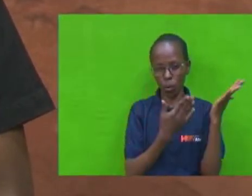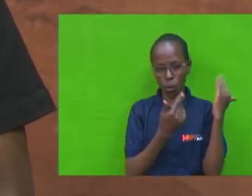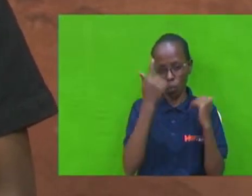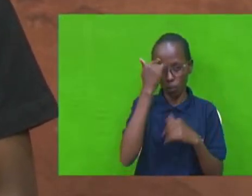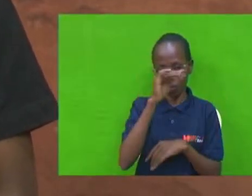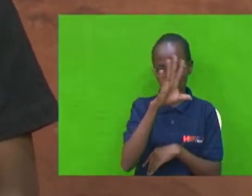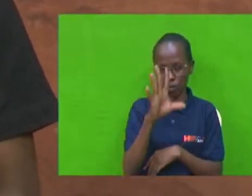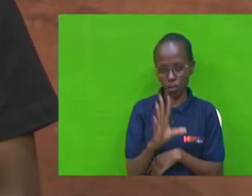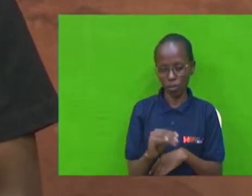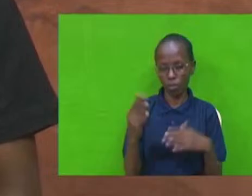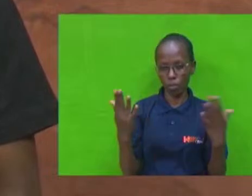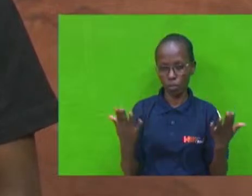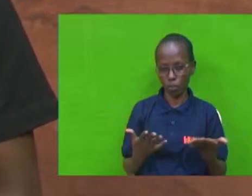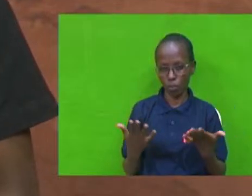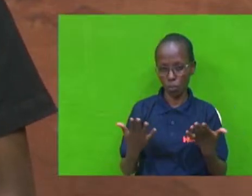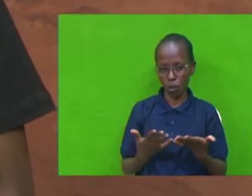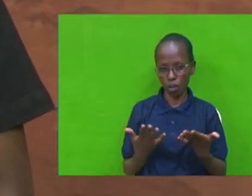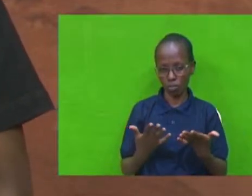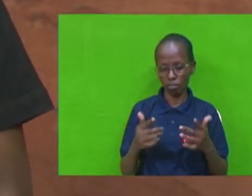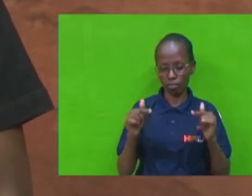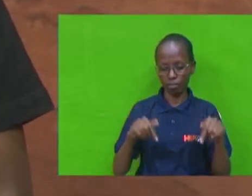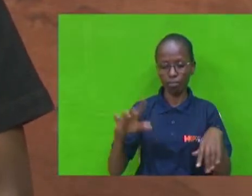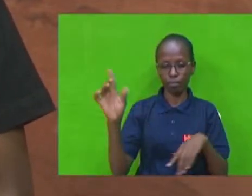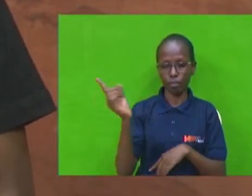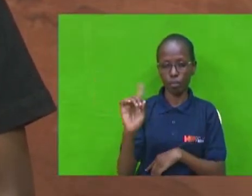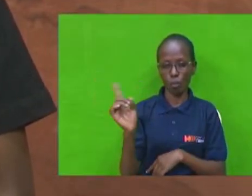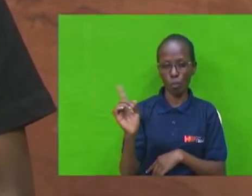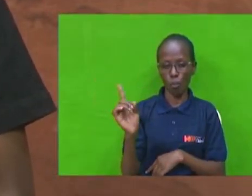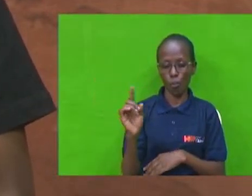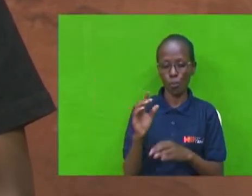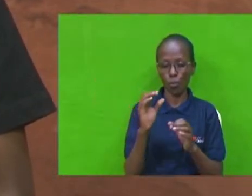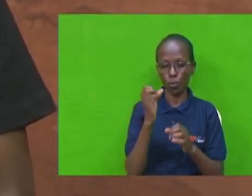Afrika katika jiji hili la Nairobi,